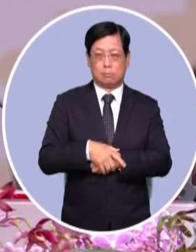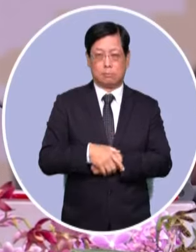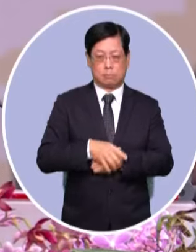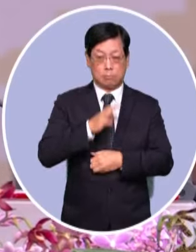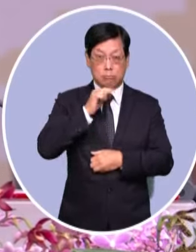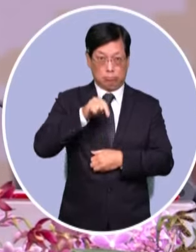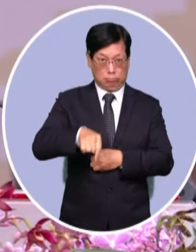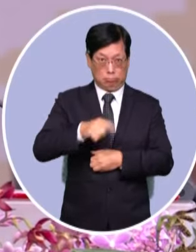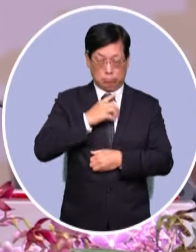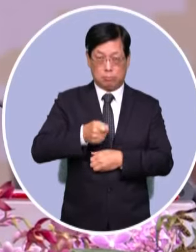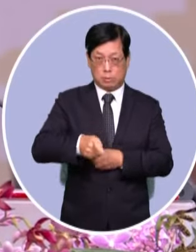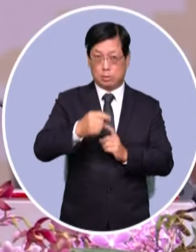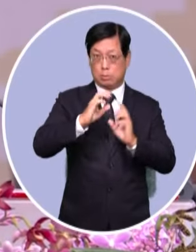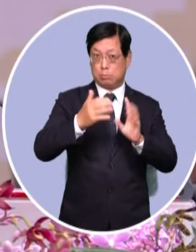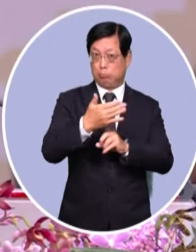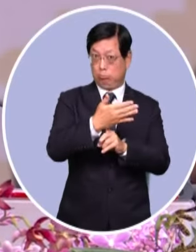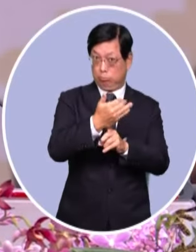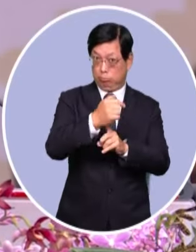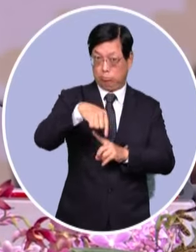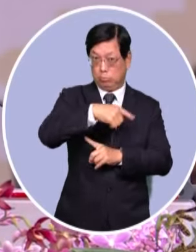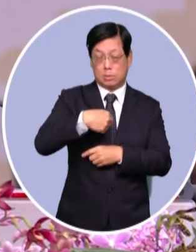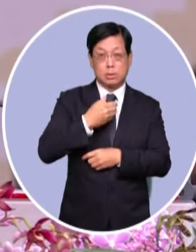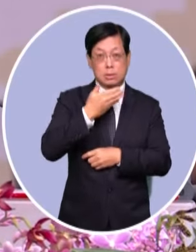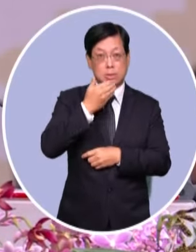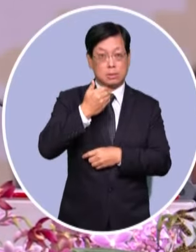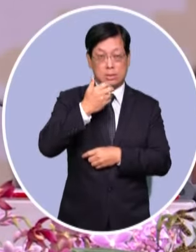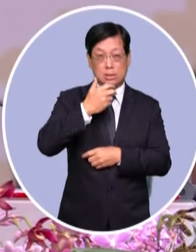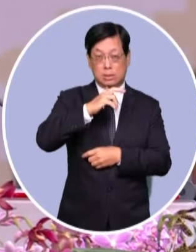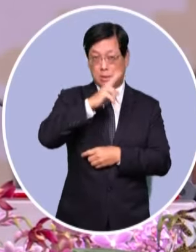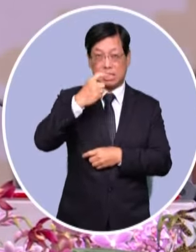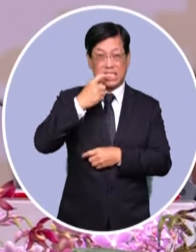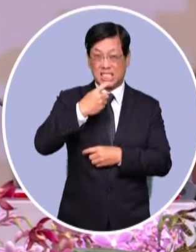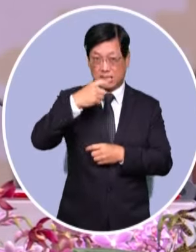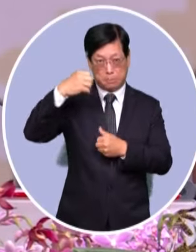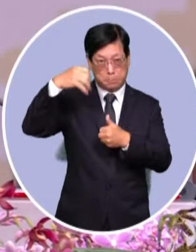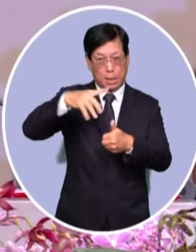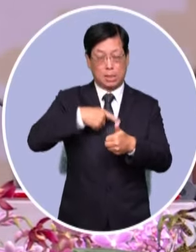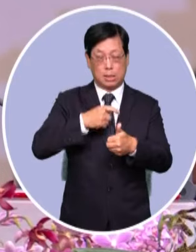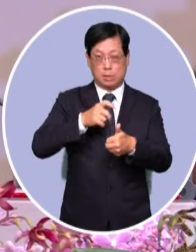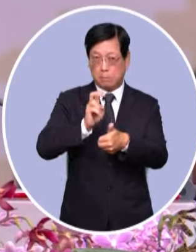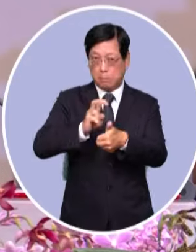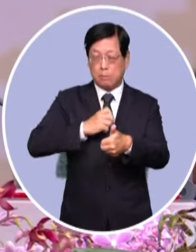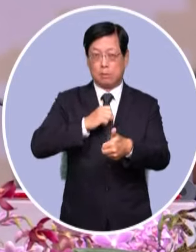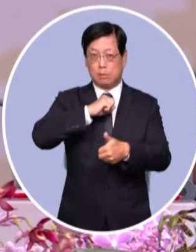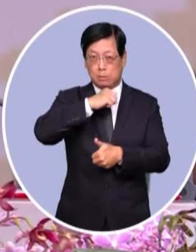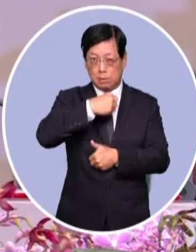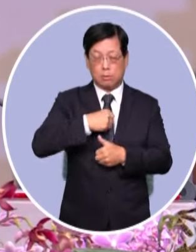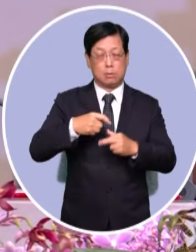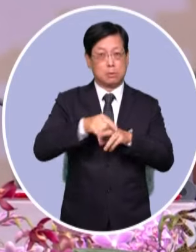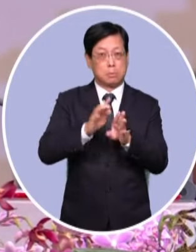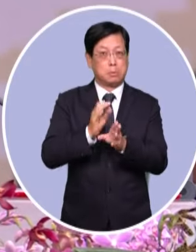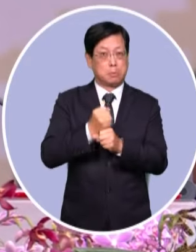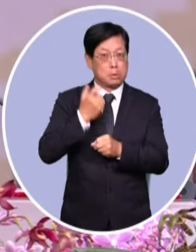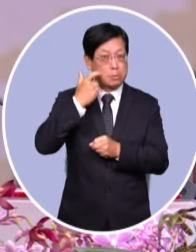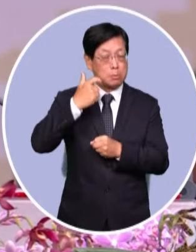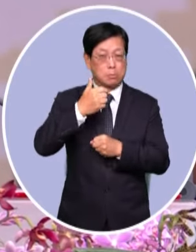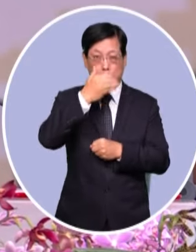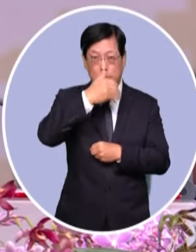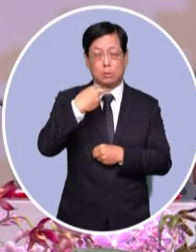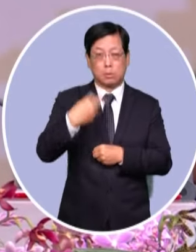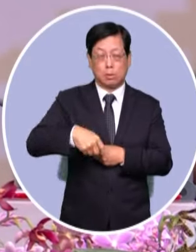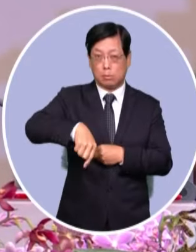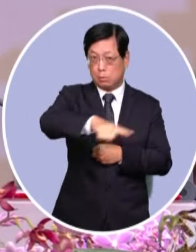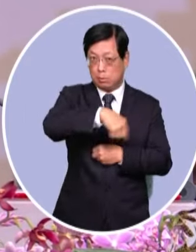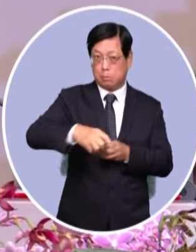这一面青天白日满地红的国旗，保护了台澎金马，再加同胞